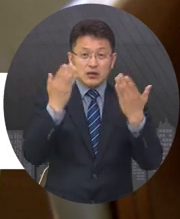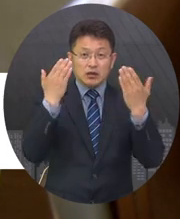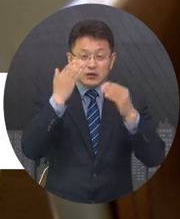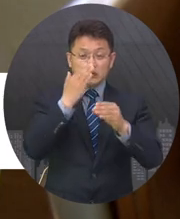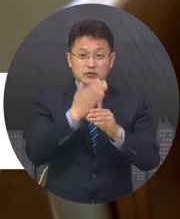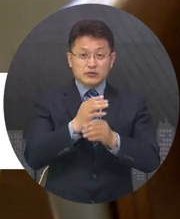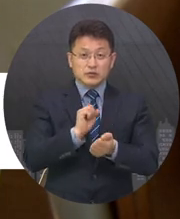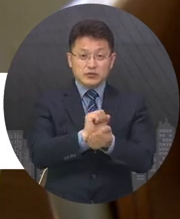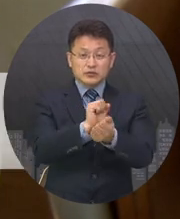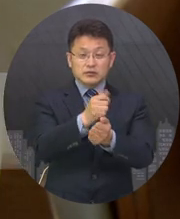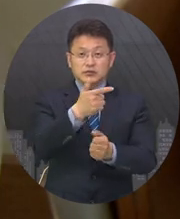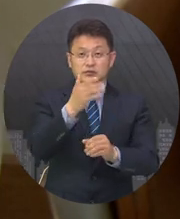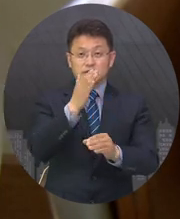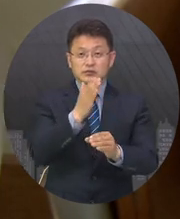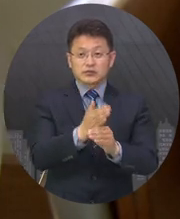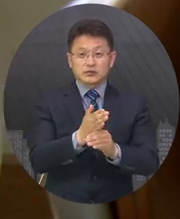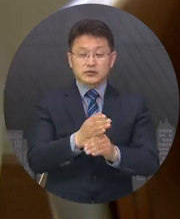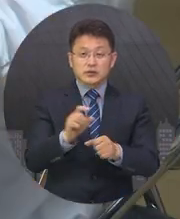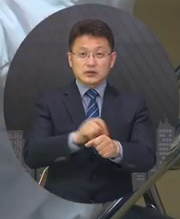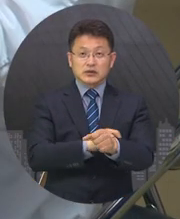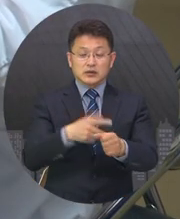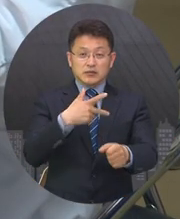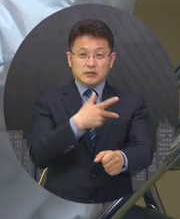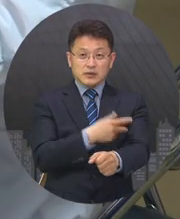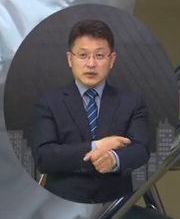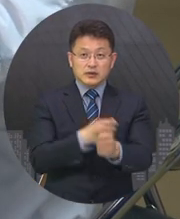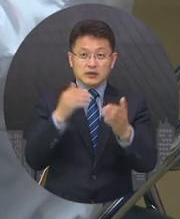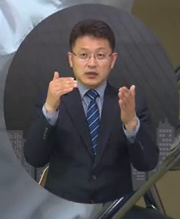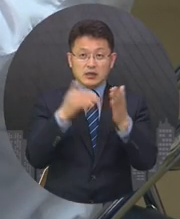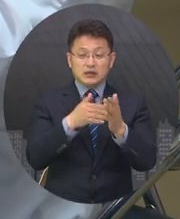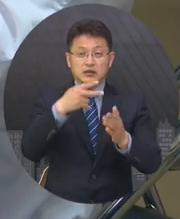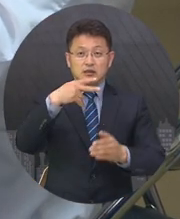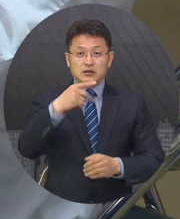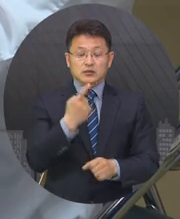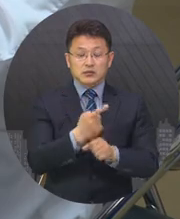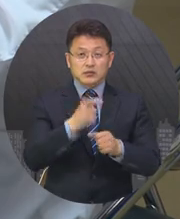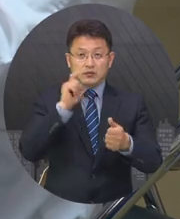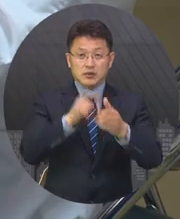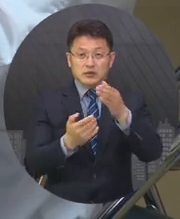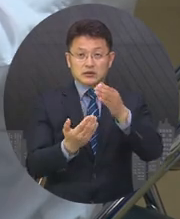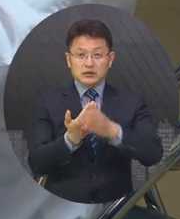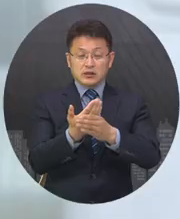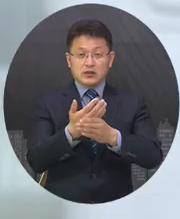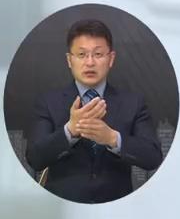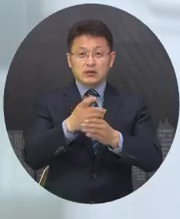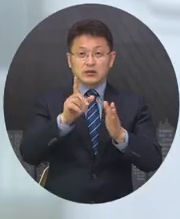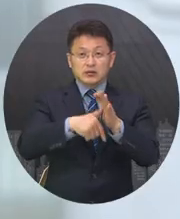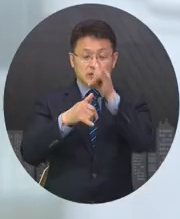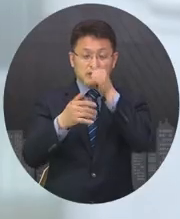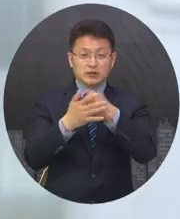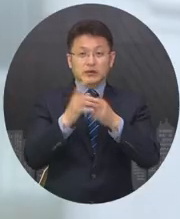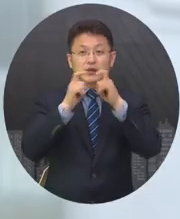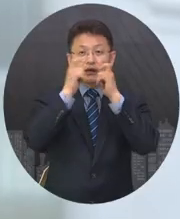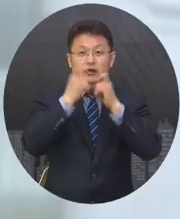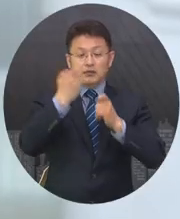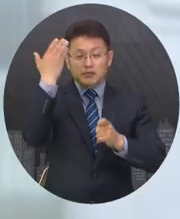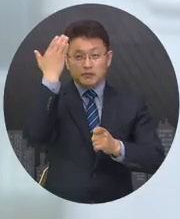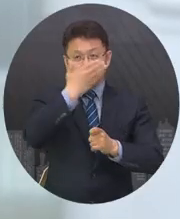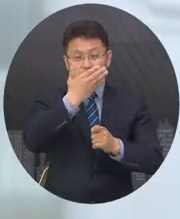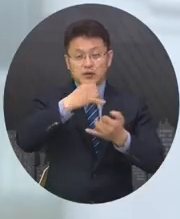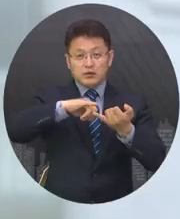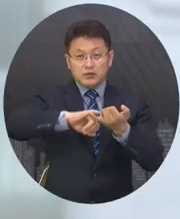확산세도 여전합니다. 특히 백신 접종을 완료했더라도 확진되는 경우가 있어 개인 방역 수칙